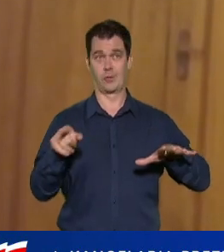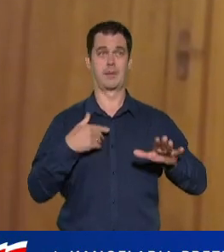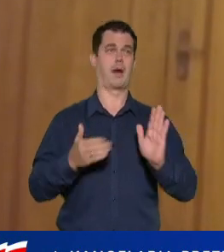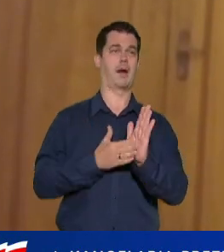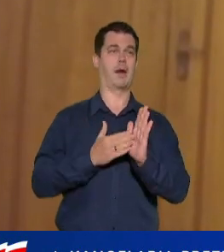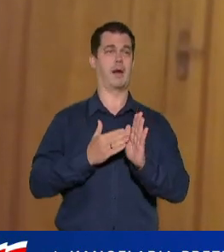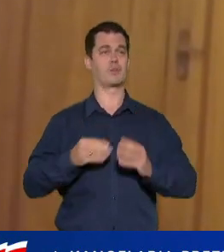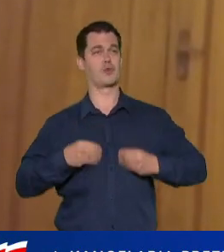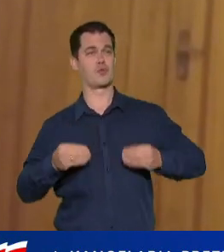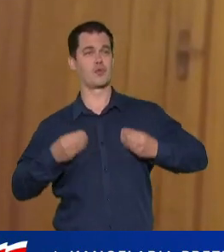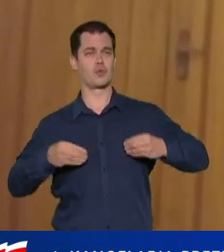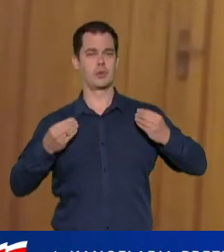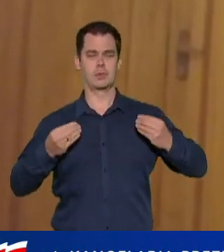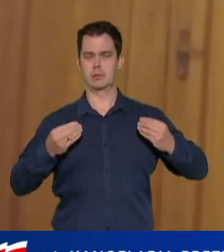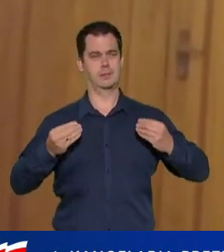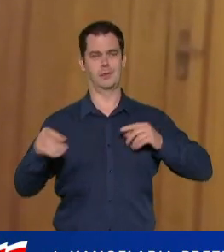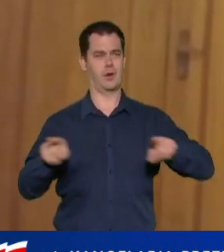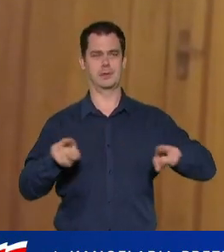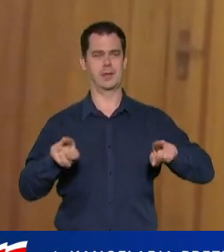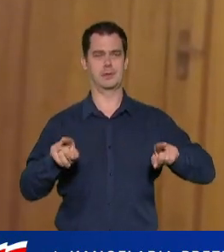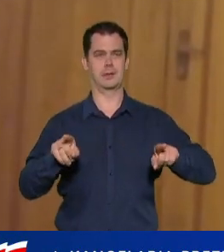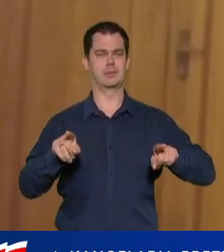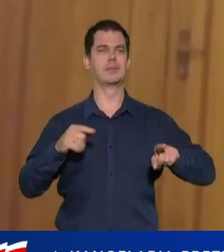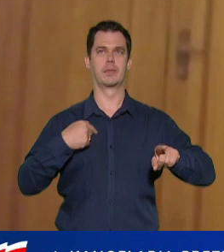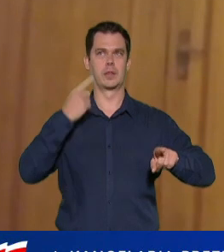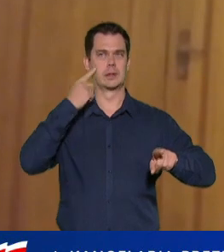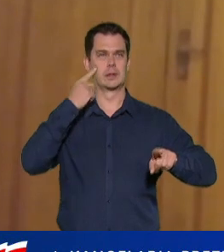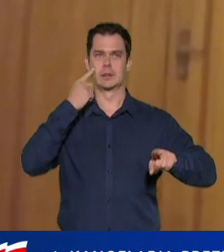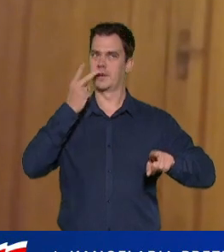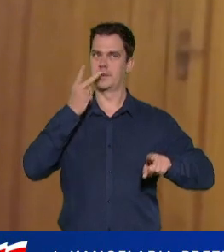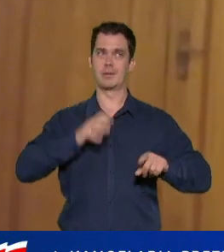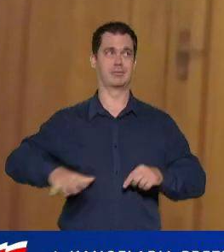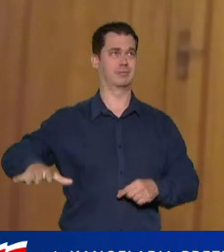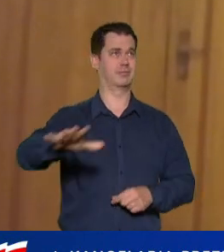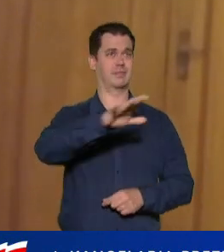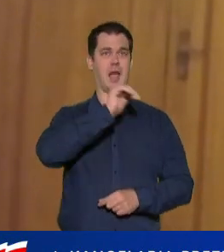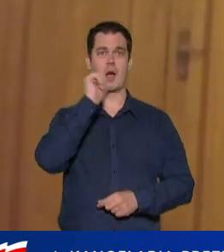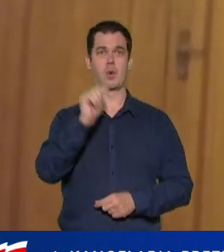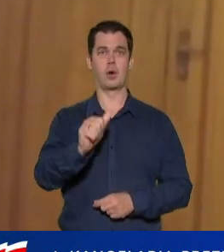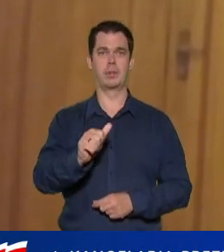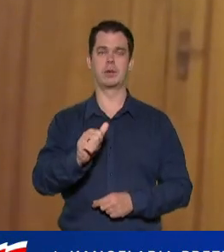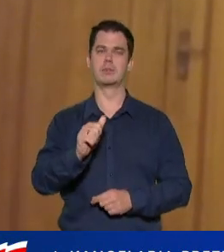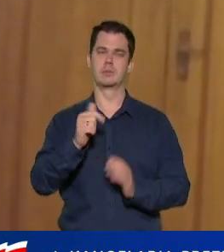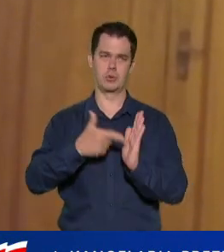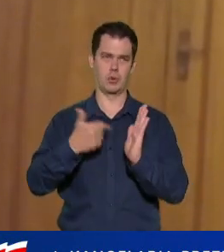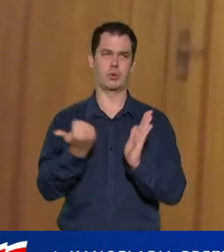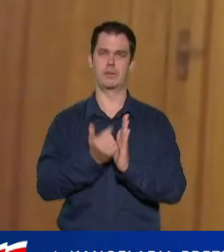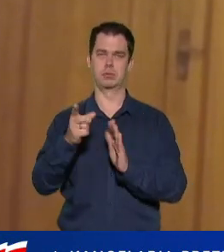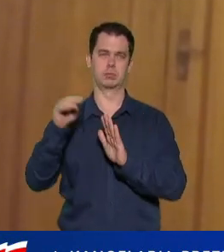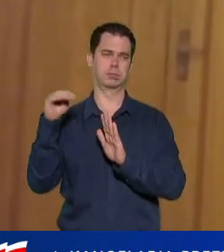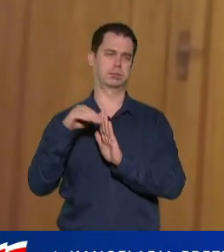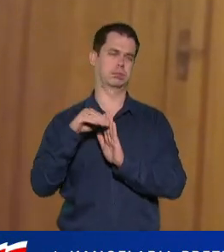żaden powód do uspokojenia. Wręcz przeciwnie. Widzimy, że cała Europa z powrotem wchodzi w